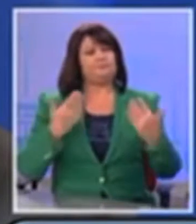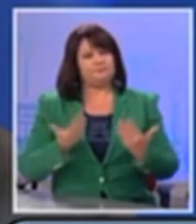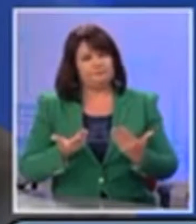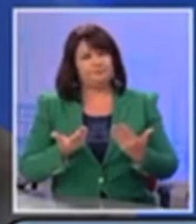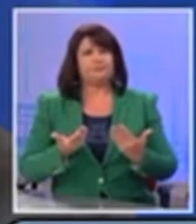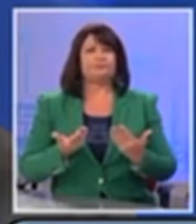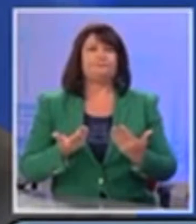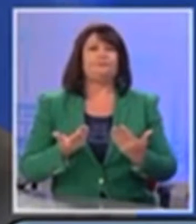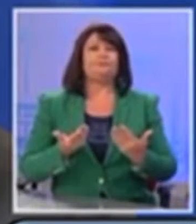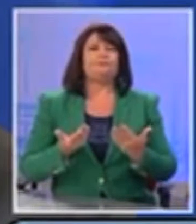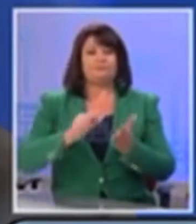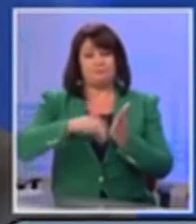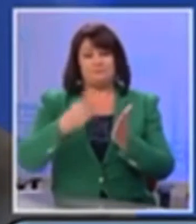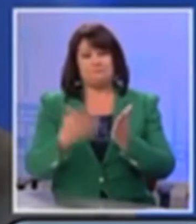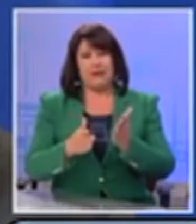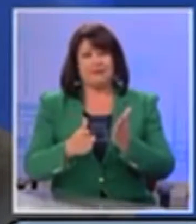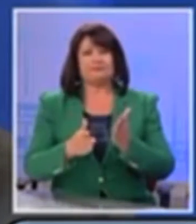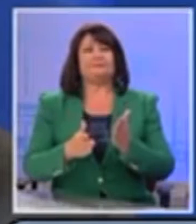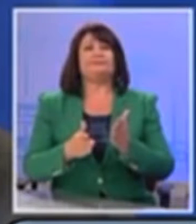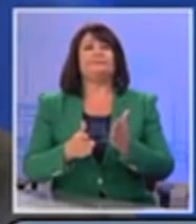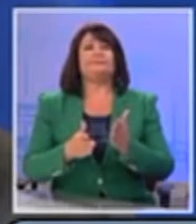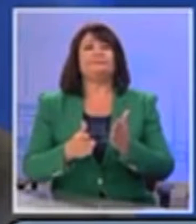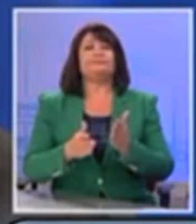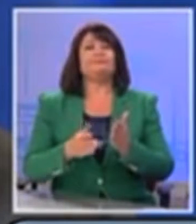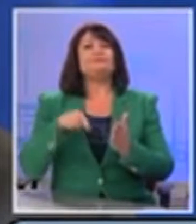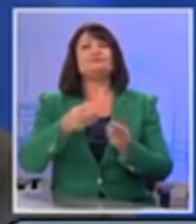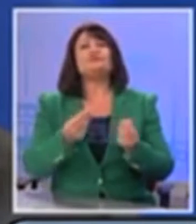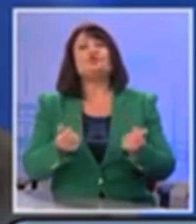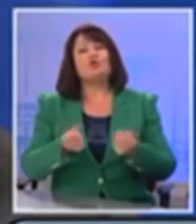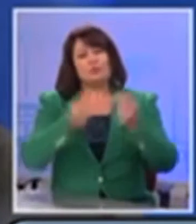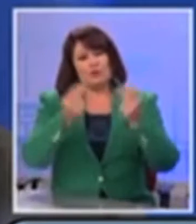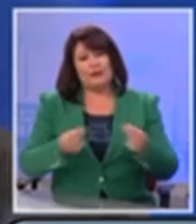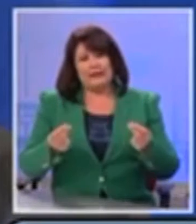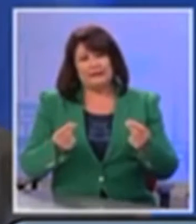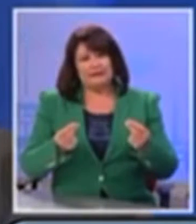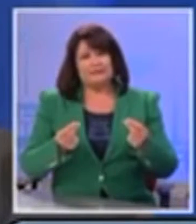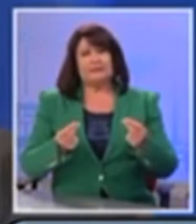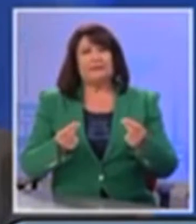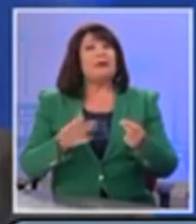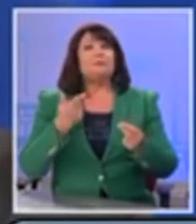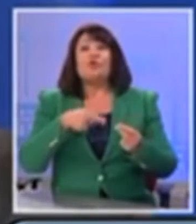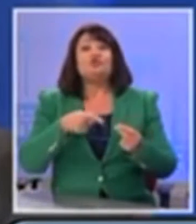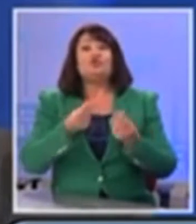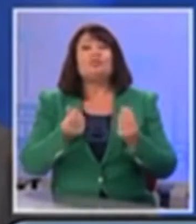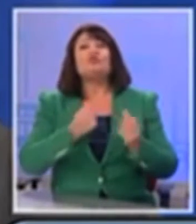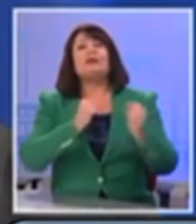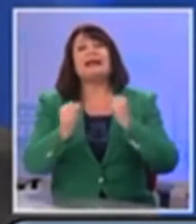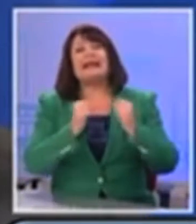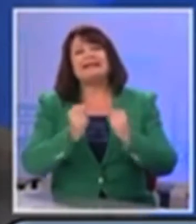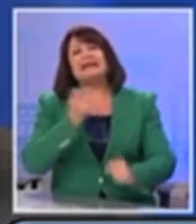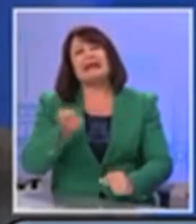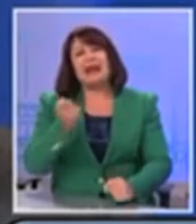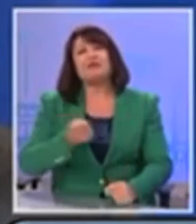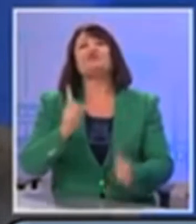ce mécanisme de résolution des crises de dette souveraine doit réaliser un audit de sa dette et favoriser la